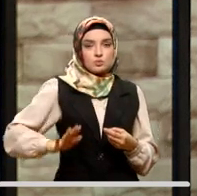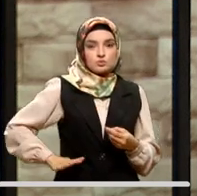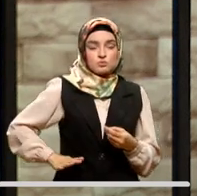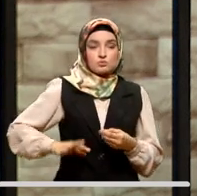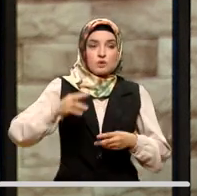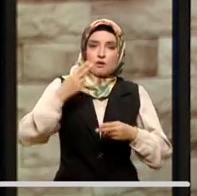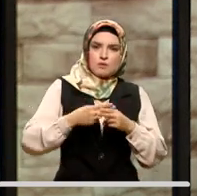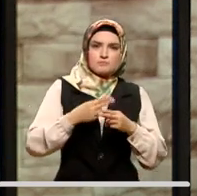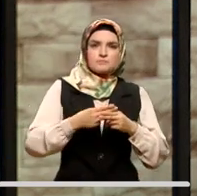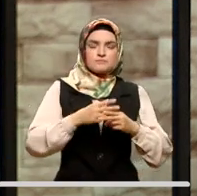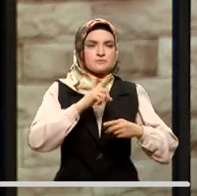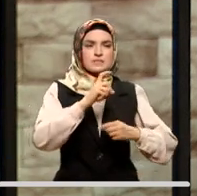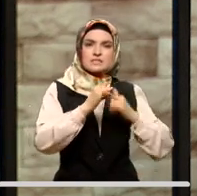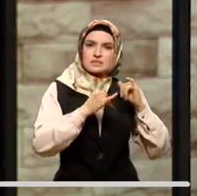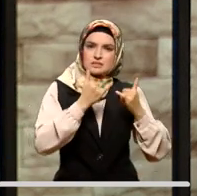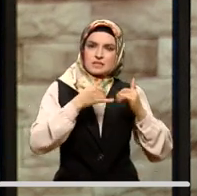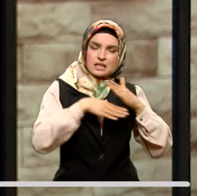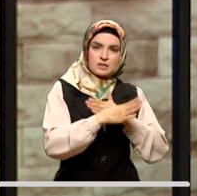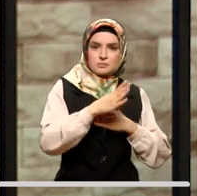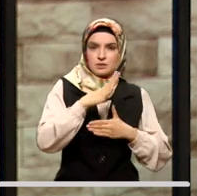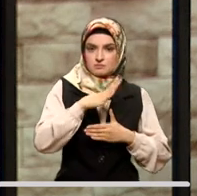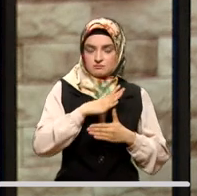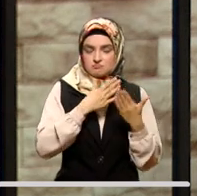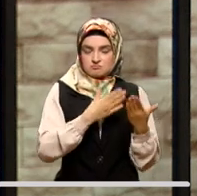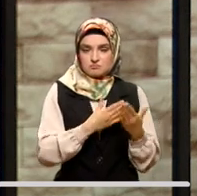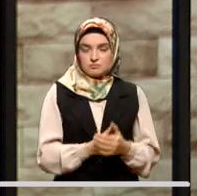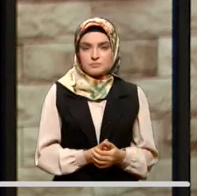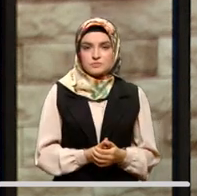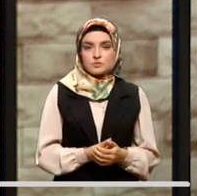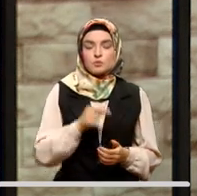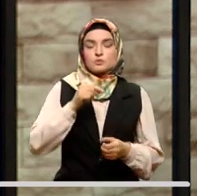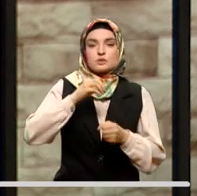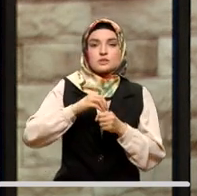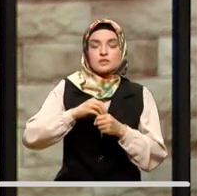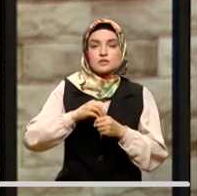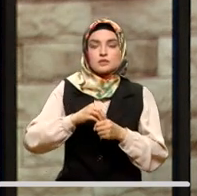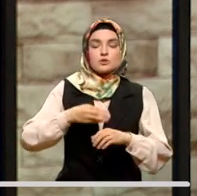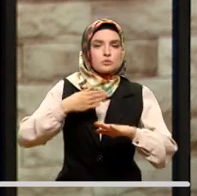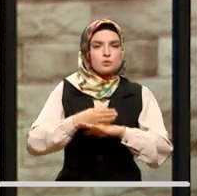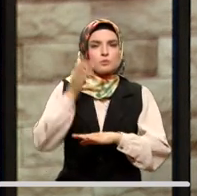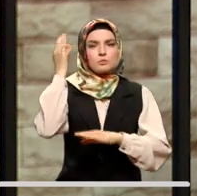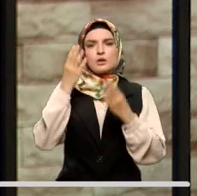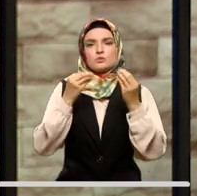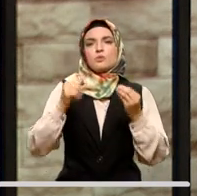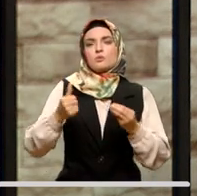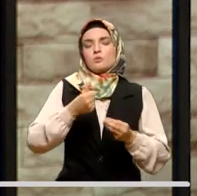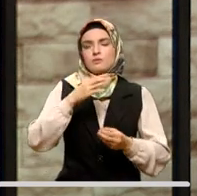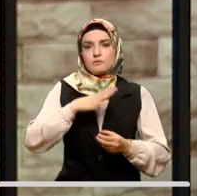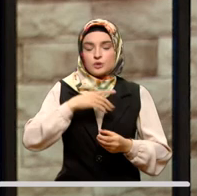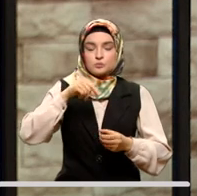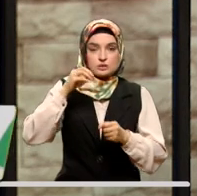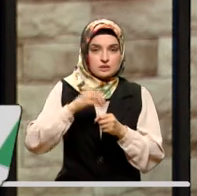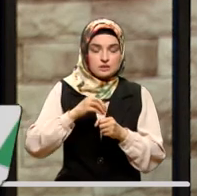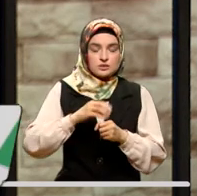dönemde eğitimin, sağlıklı eğitimin, sahih dini bilgilerle donatılmanın çok önemi var. O nedenle biz